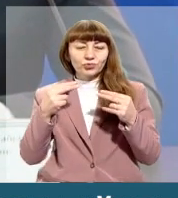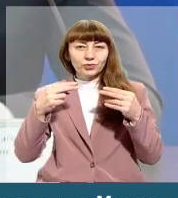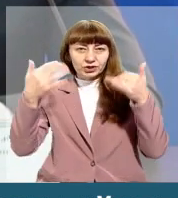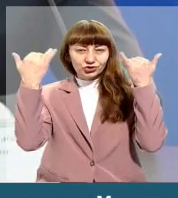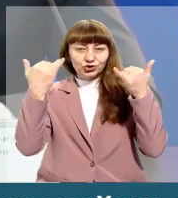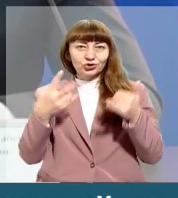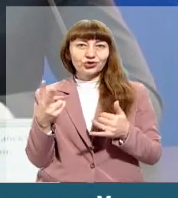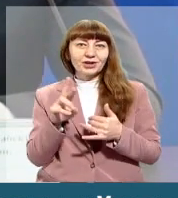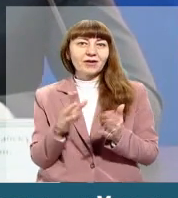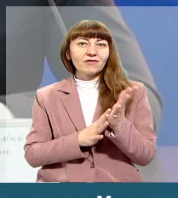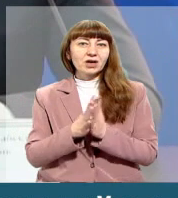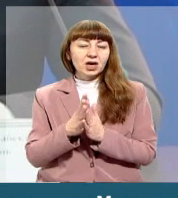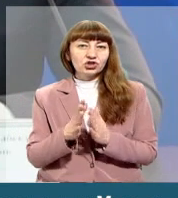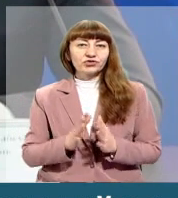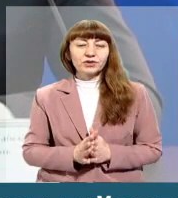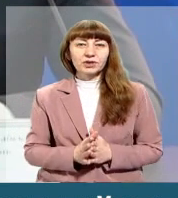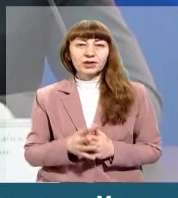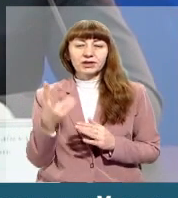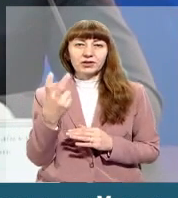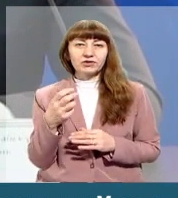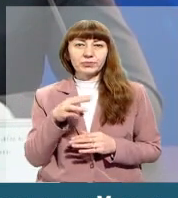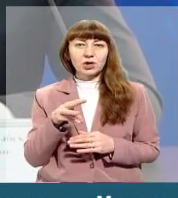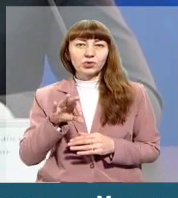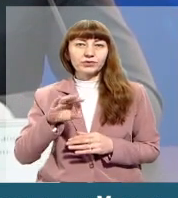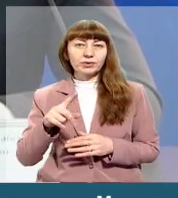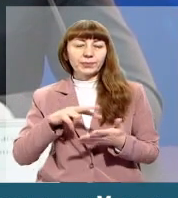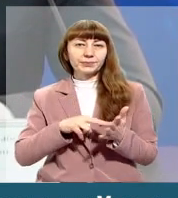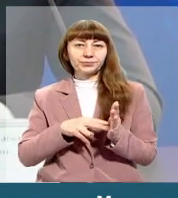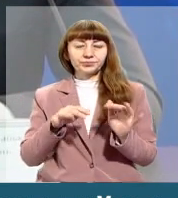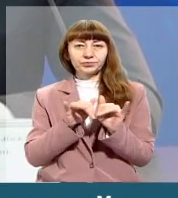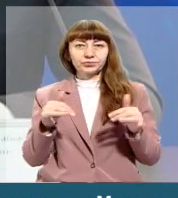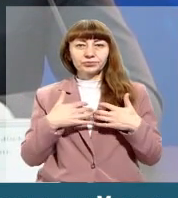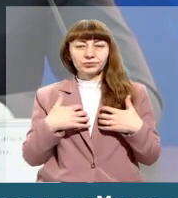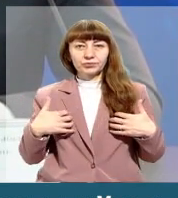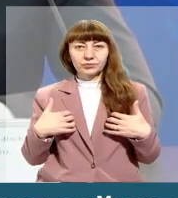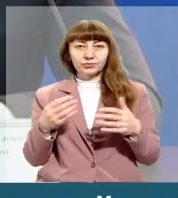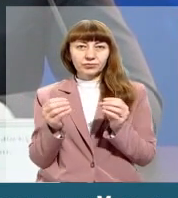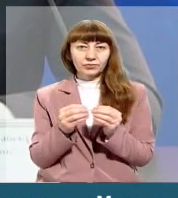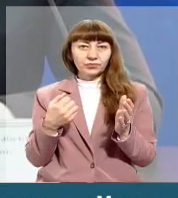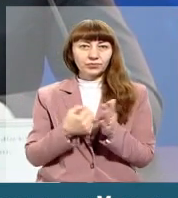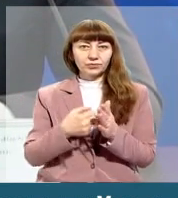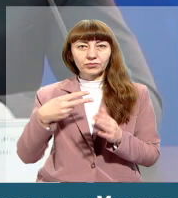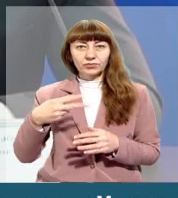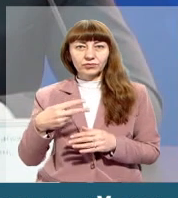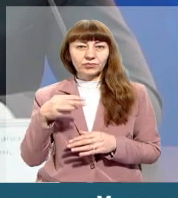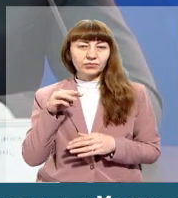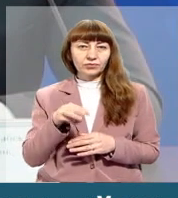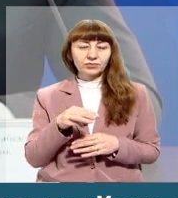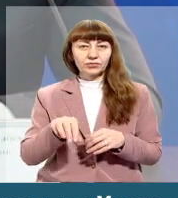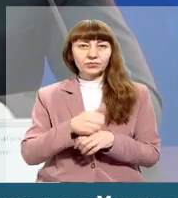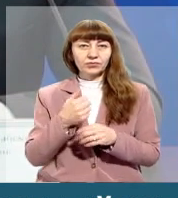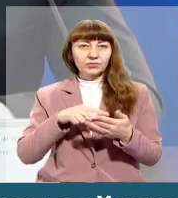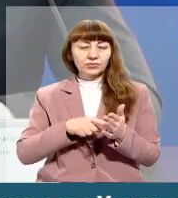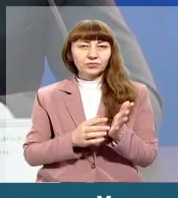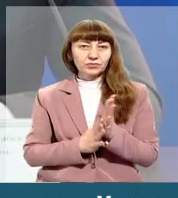поголовья крупнорогатого скота на сумму 200 миллионов тенге. В планах увеличить поголовье скота с 10 до 20 тысяч. Наша основная